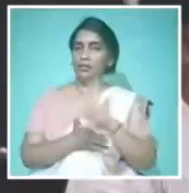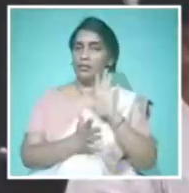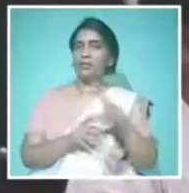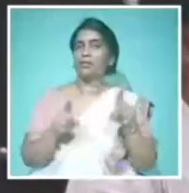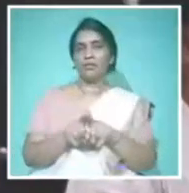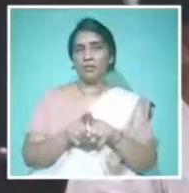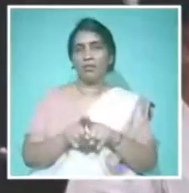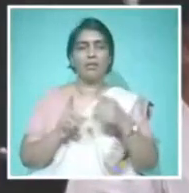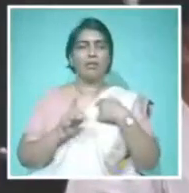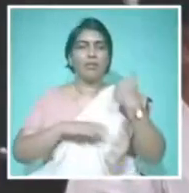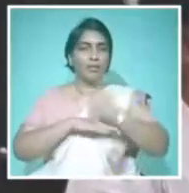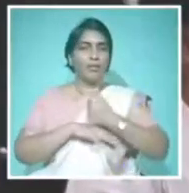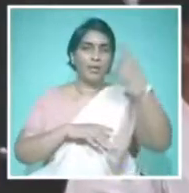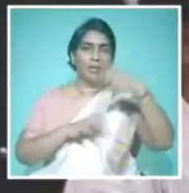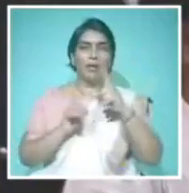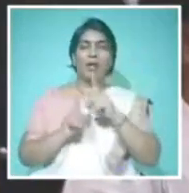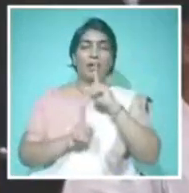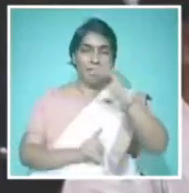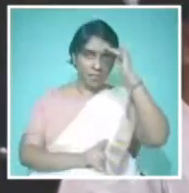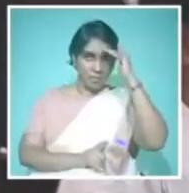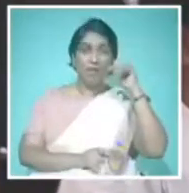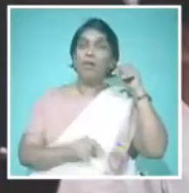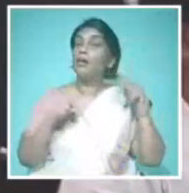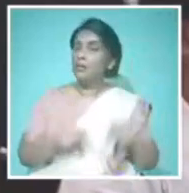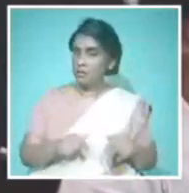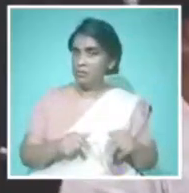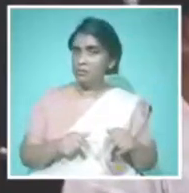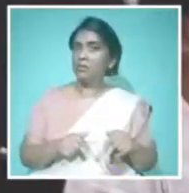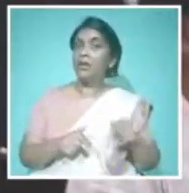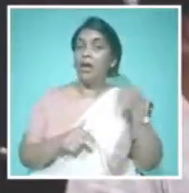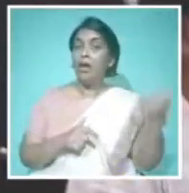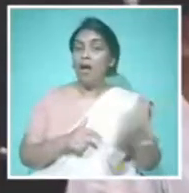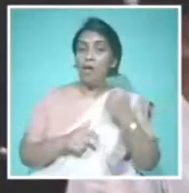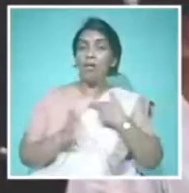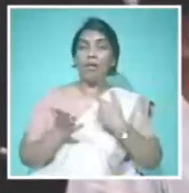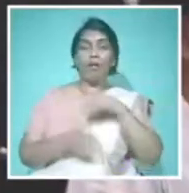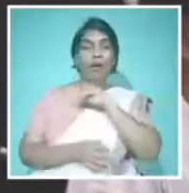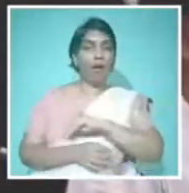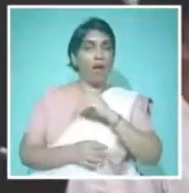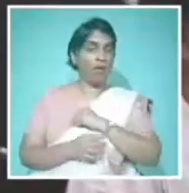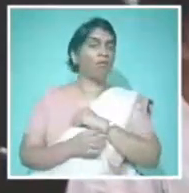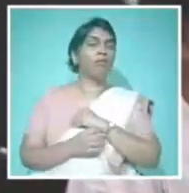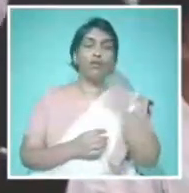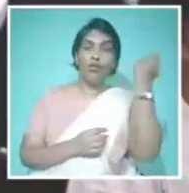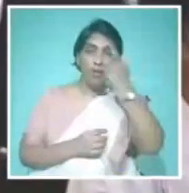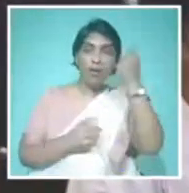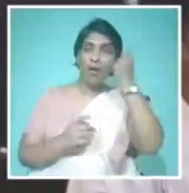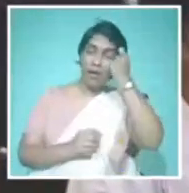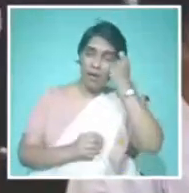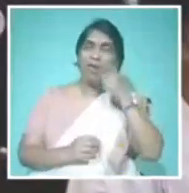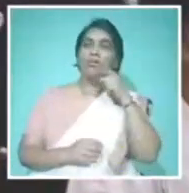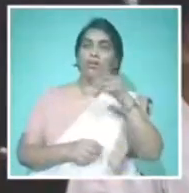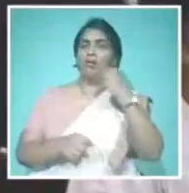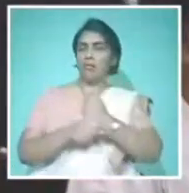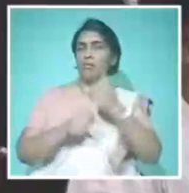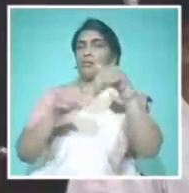නිසා මුලාසනේ කරපේ නියෝජ්‍ය කතානායකතුමනි දැන් මේ අලුත් ආදායම මේ හොයන්න යෝජනා කියන්න මේ